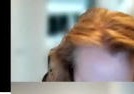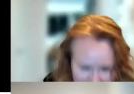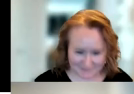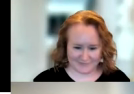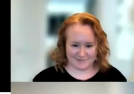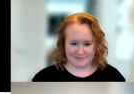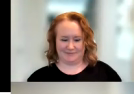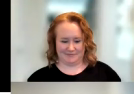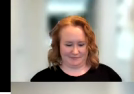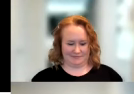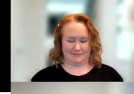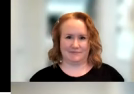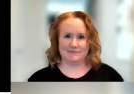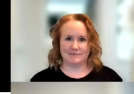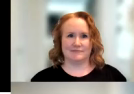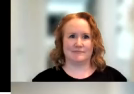konsekvensanalyse.